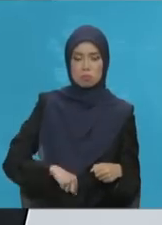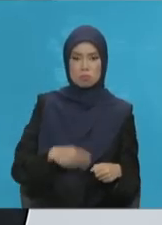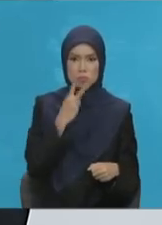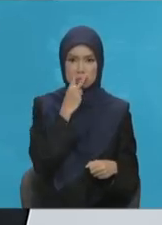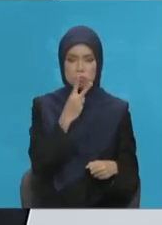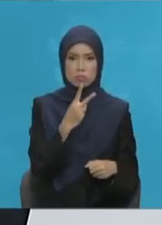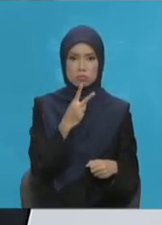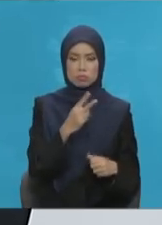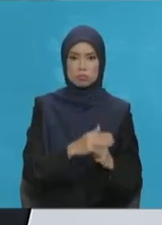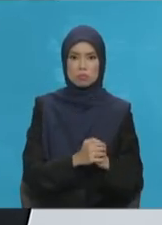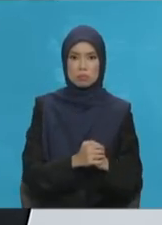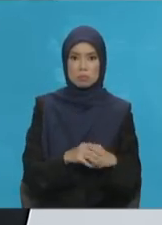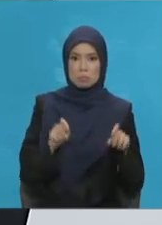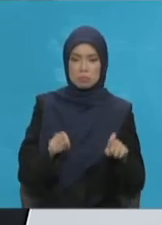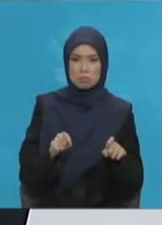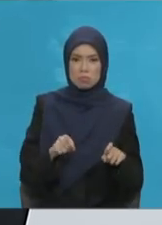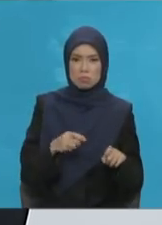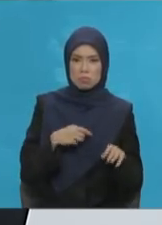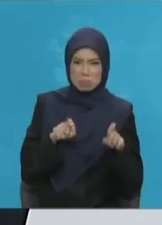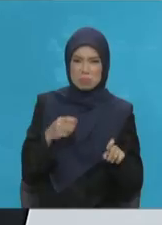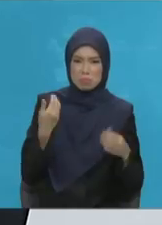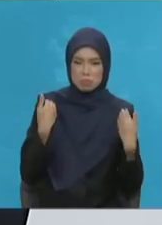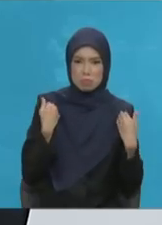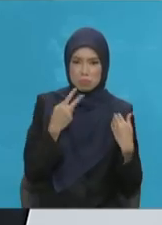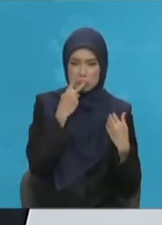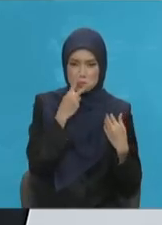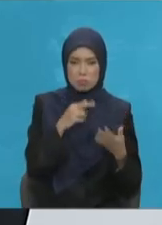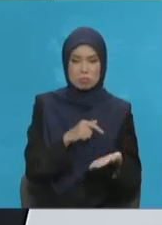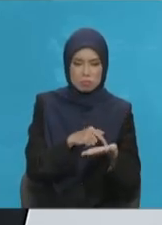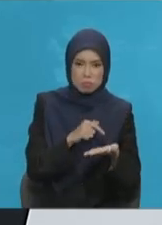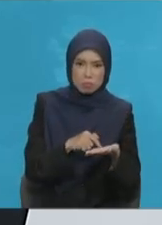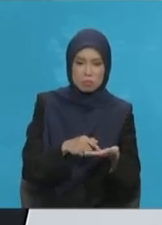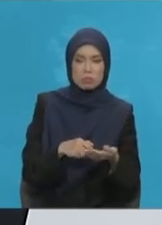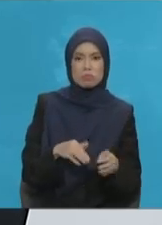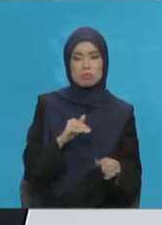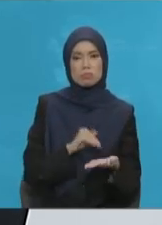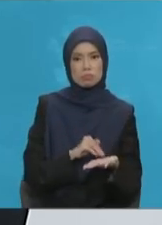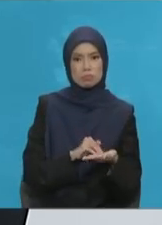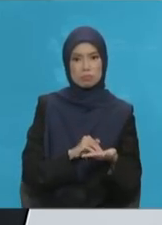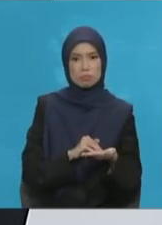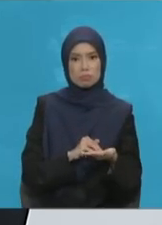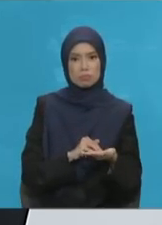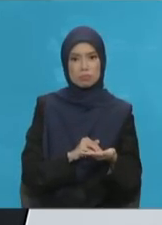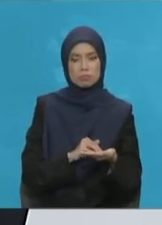perkara ini masih memerlukan penilaian sama ada pengurusan